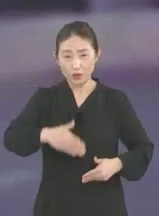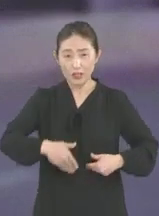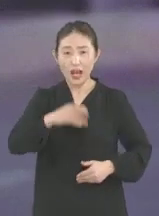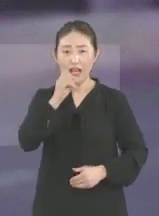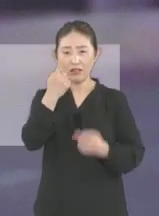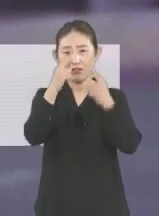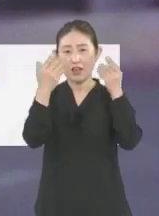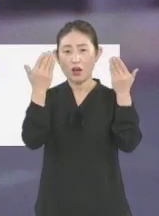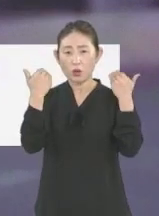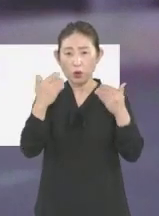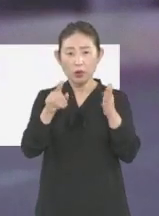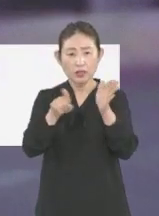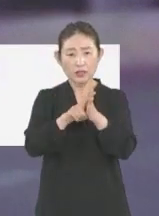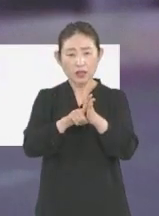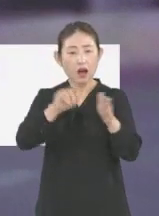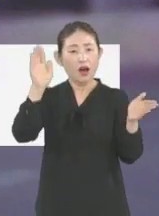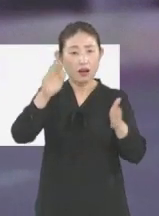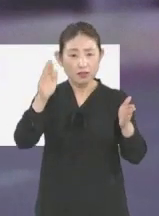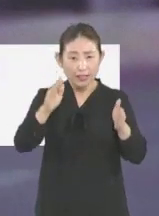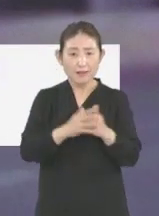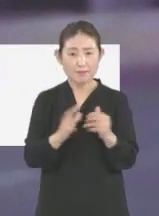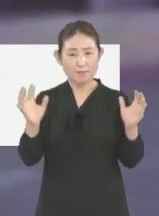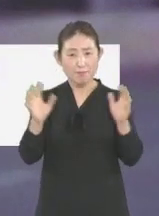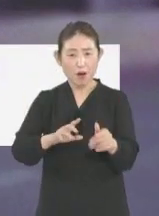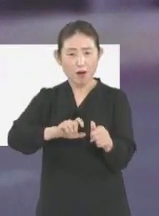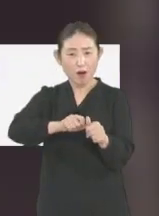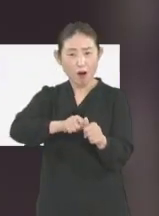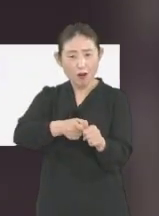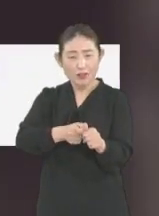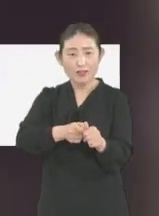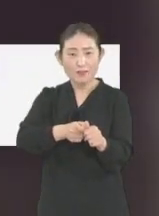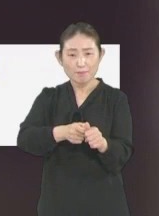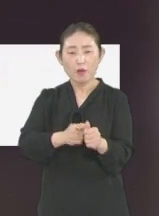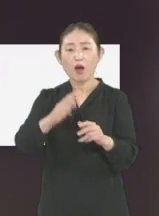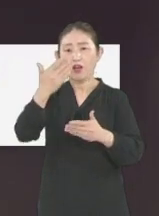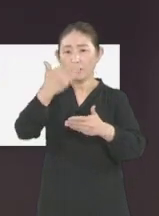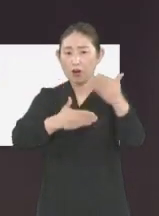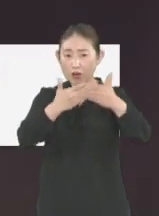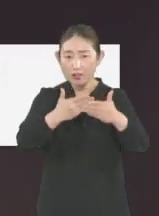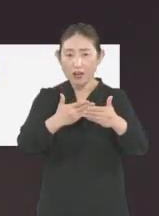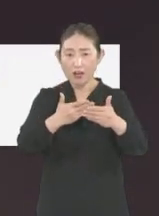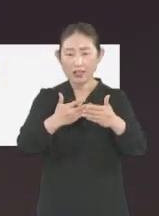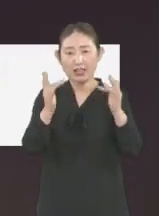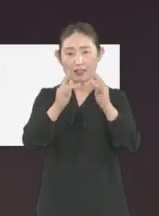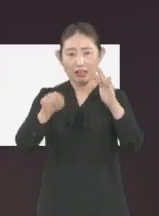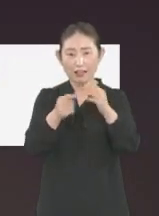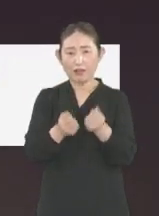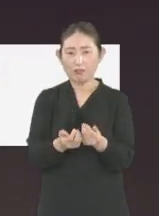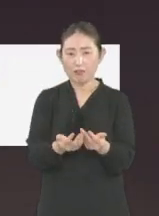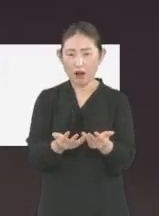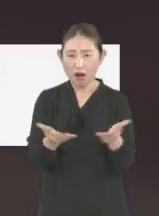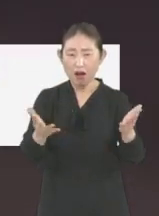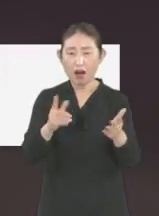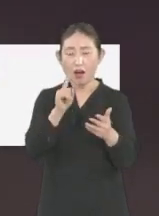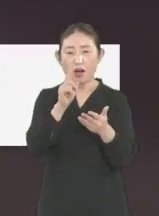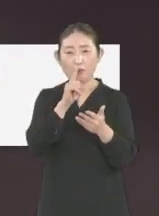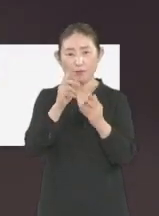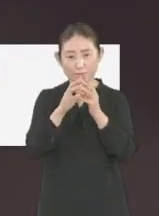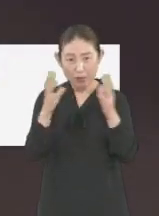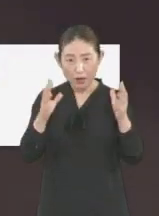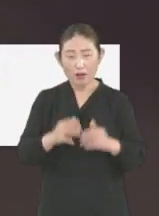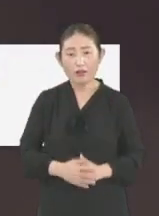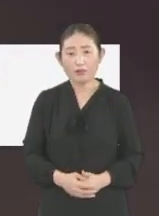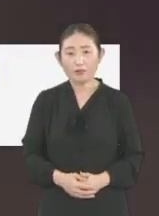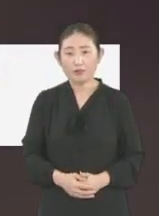아산의 한 대학교 신학과 학생들이 집단으로 얼차르를 받는 영상이 학내 sns를 통해 유포된 논란이 일고